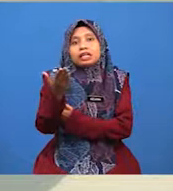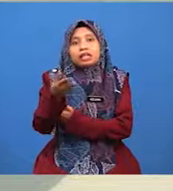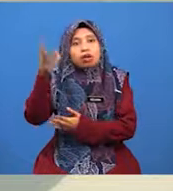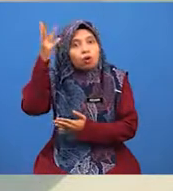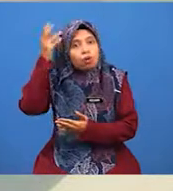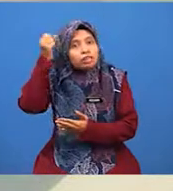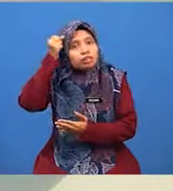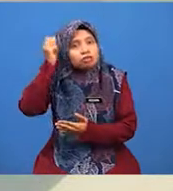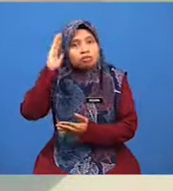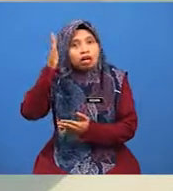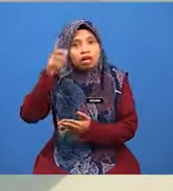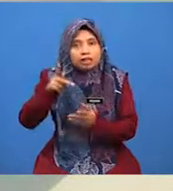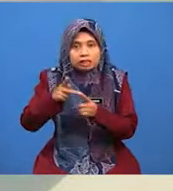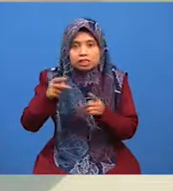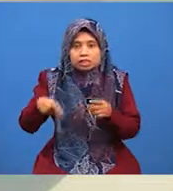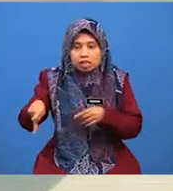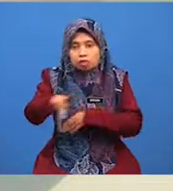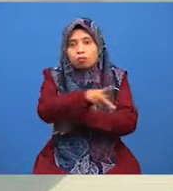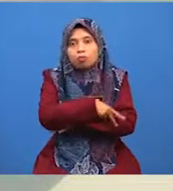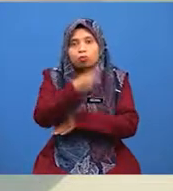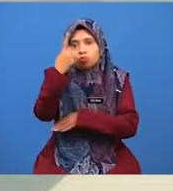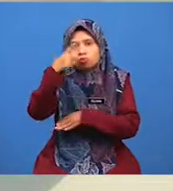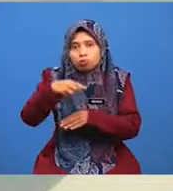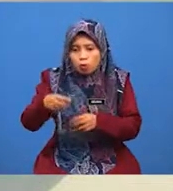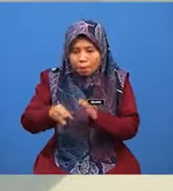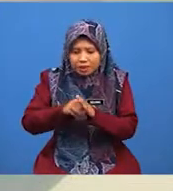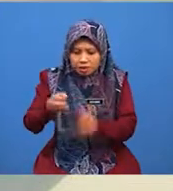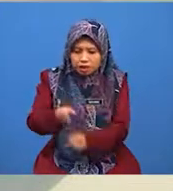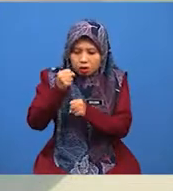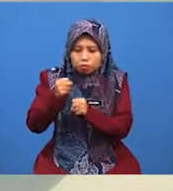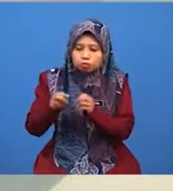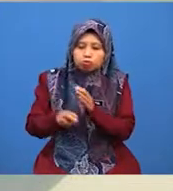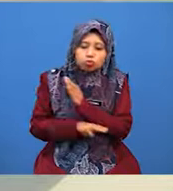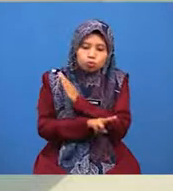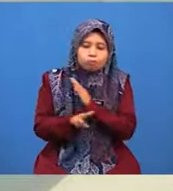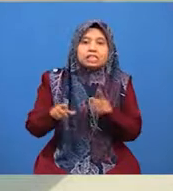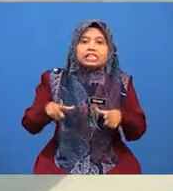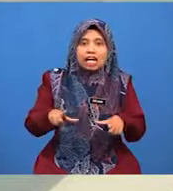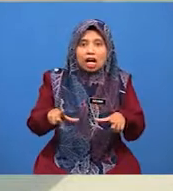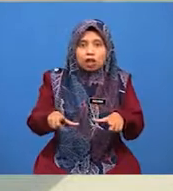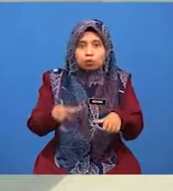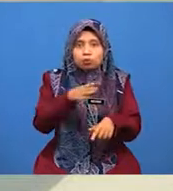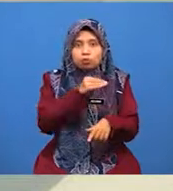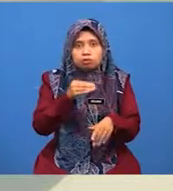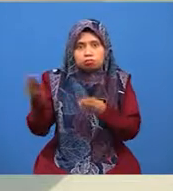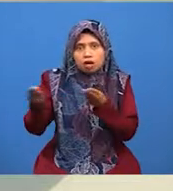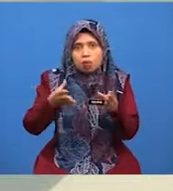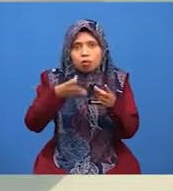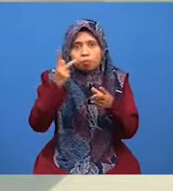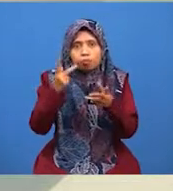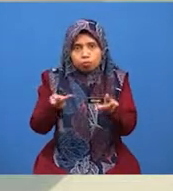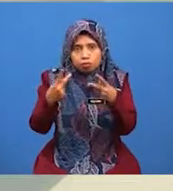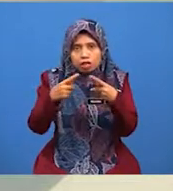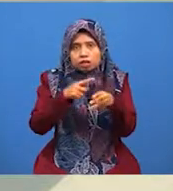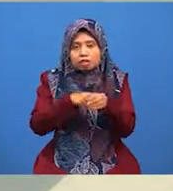Wak Salikun akan ke kebun untuk mencabut ubi kayu dan akan dibawa pulang